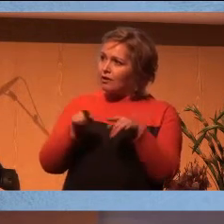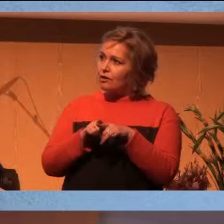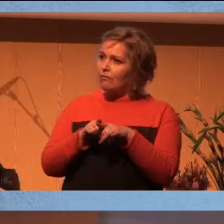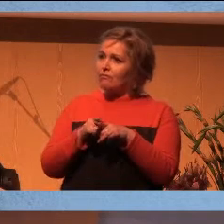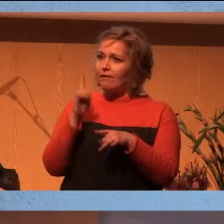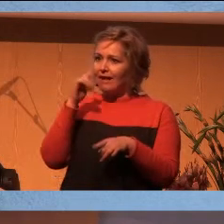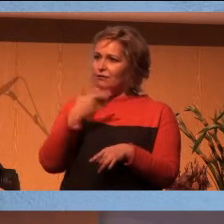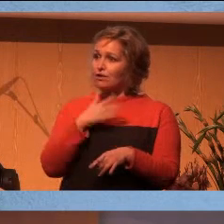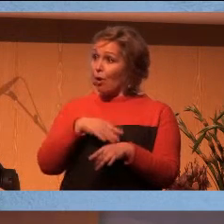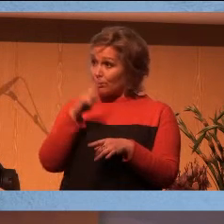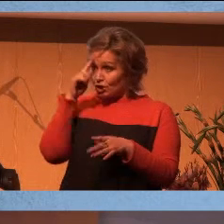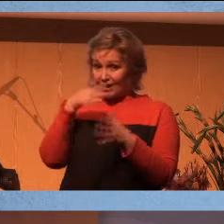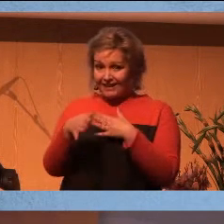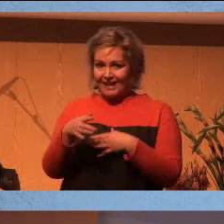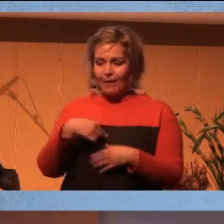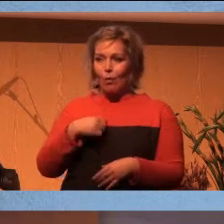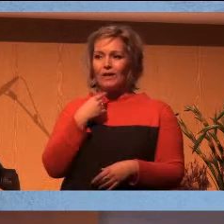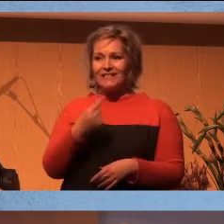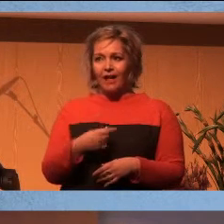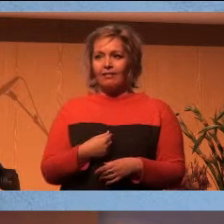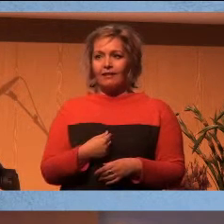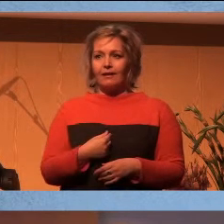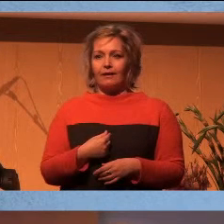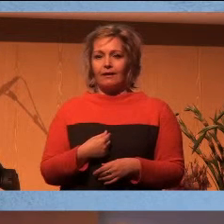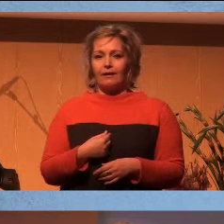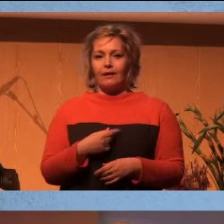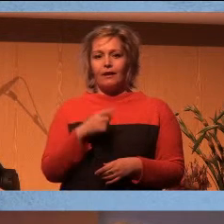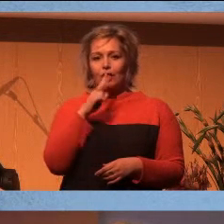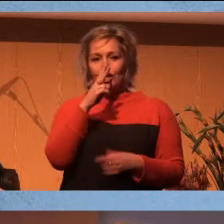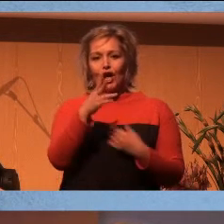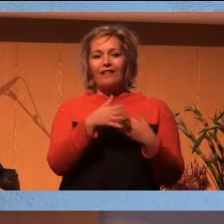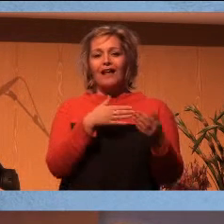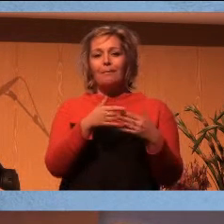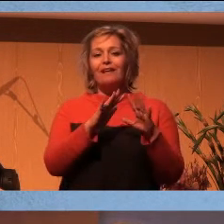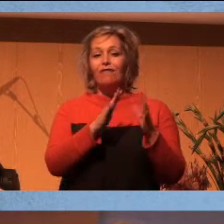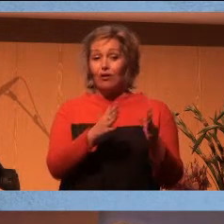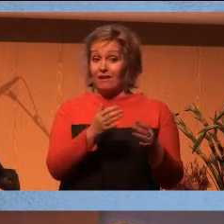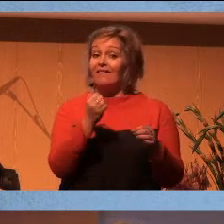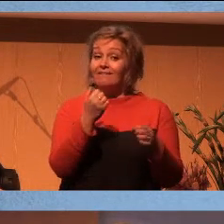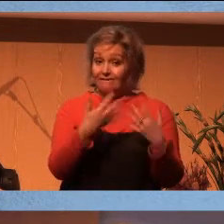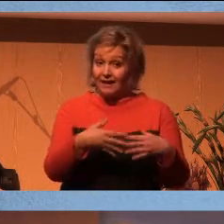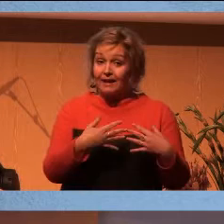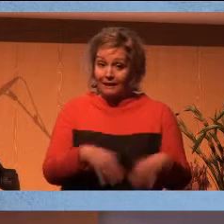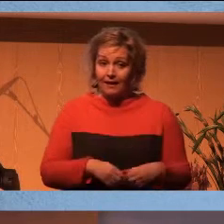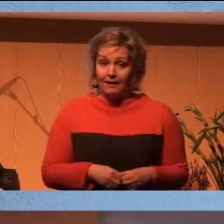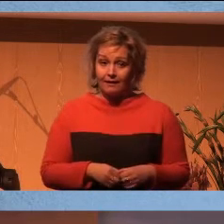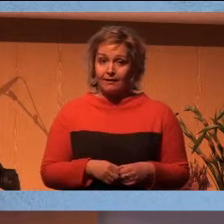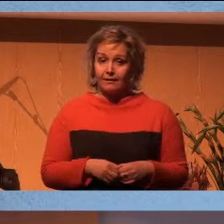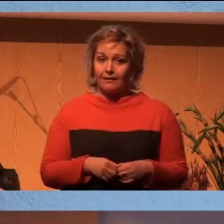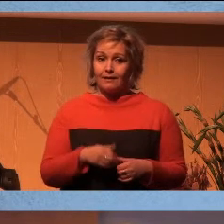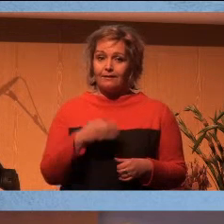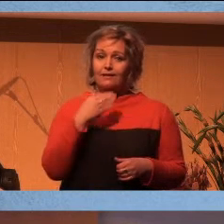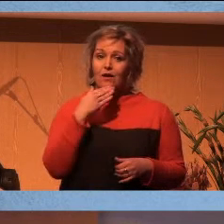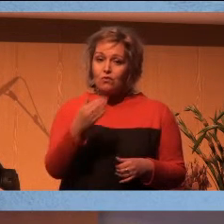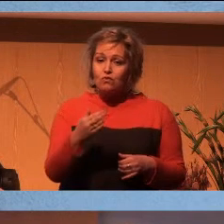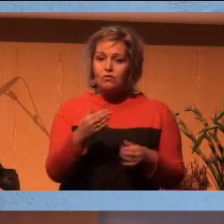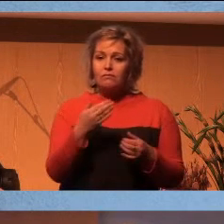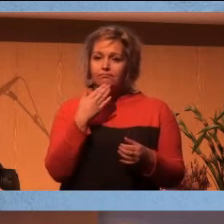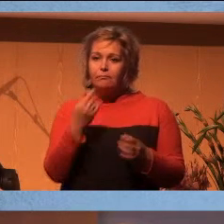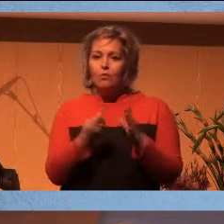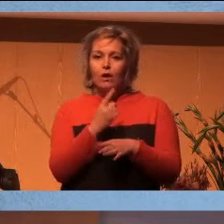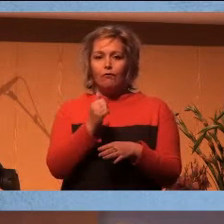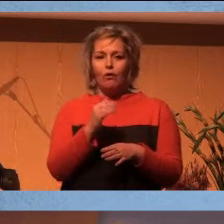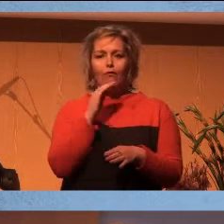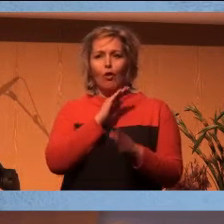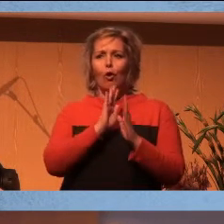mye om psykiatri, kanskje, så må jeg bare si det at nye terapiformer virker. Altså, det god evidens for at folk